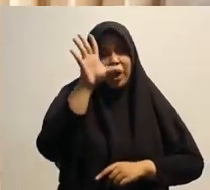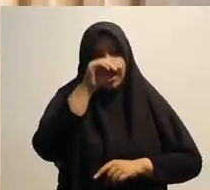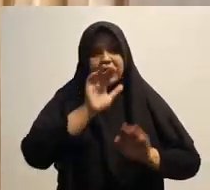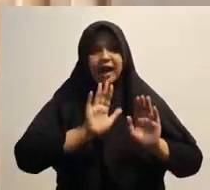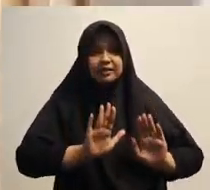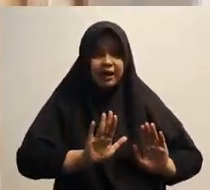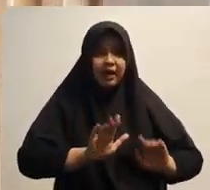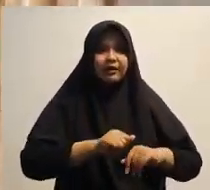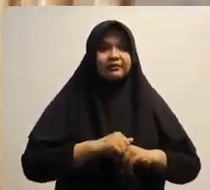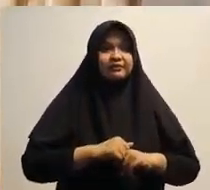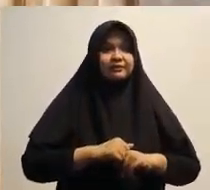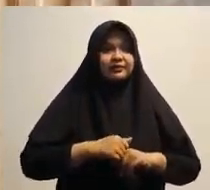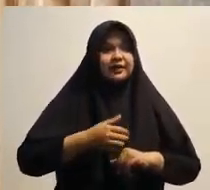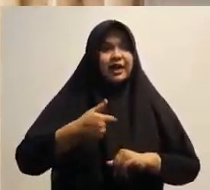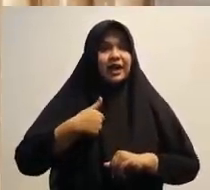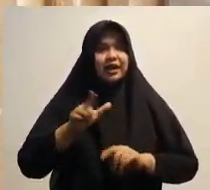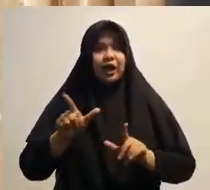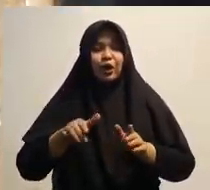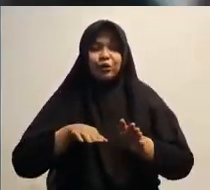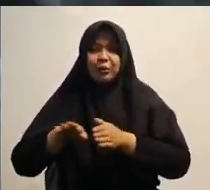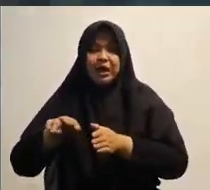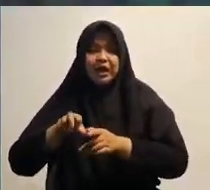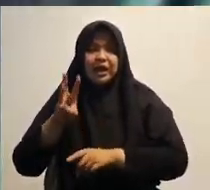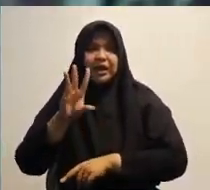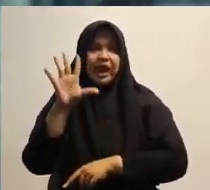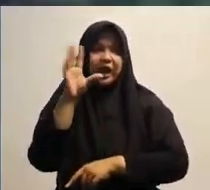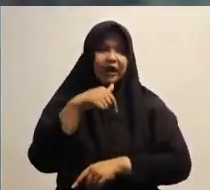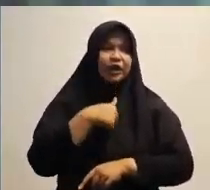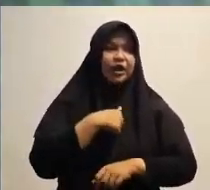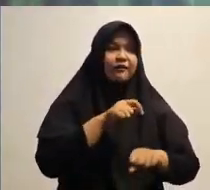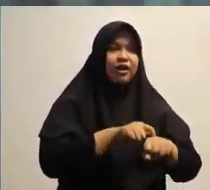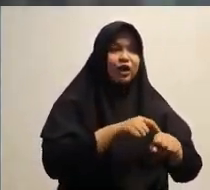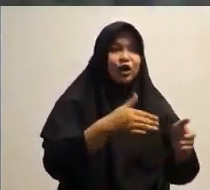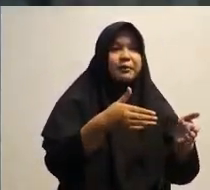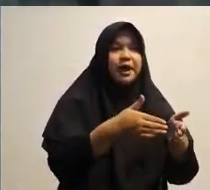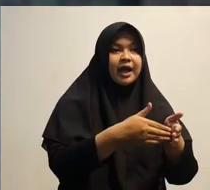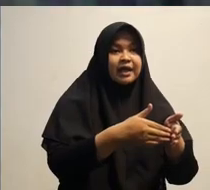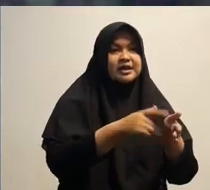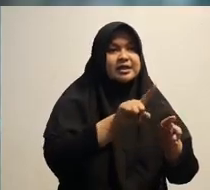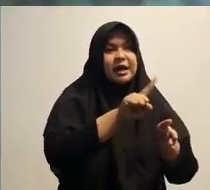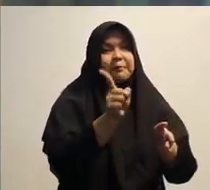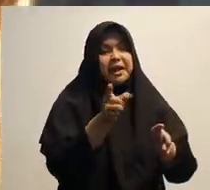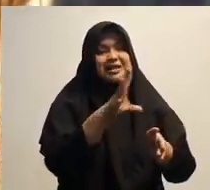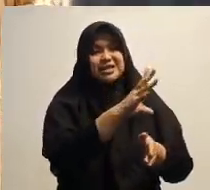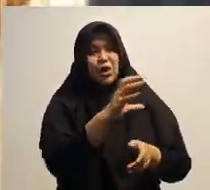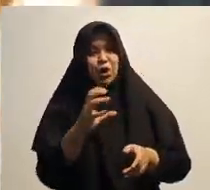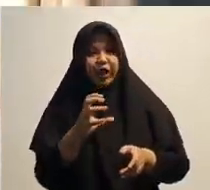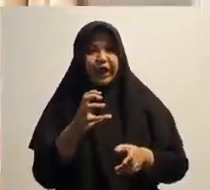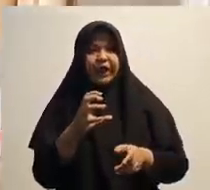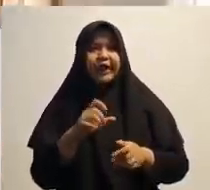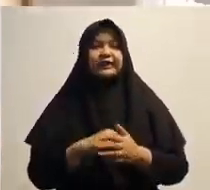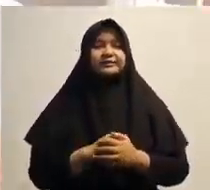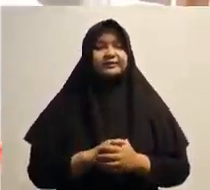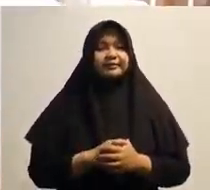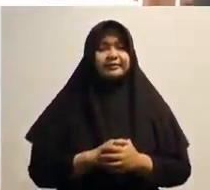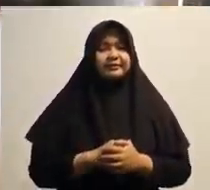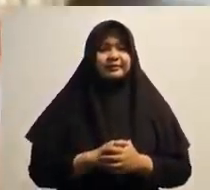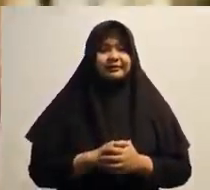2 hari, untuk pandemi kemarin saya 3 hari. Dan waktunya hanya cuma nasi sore sampai jam